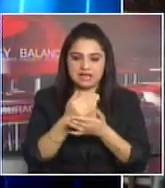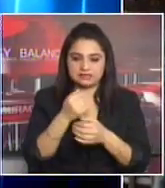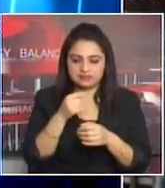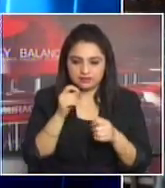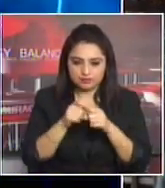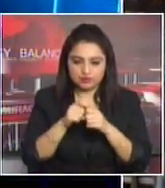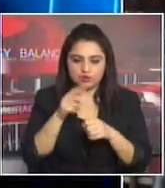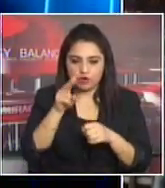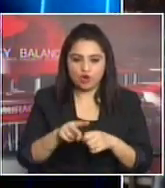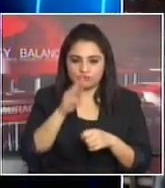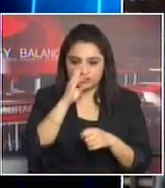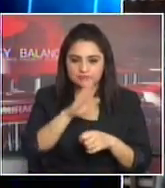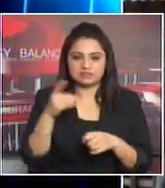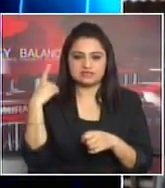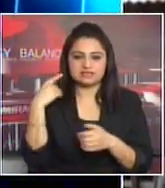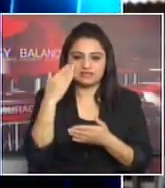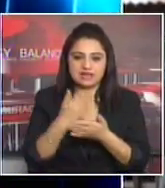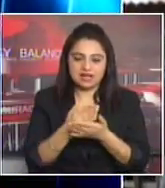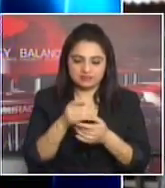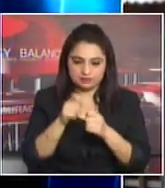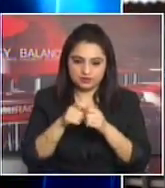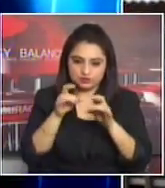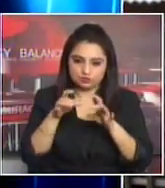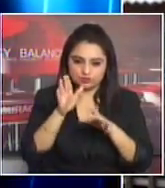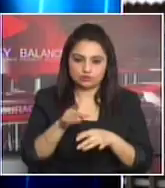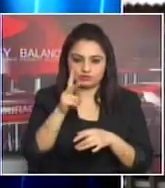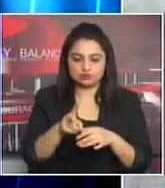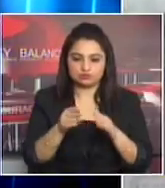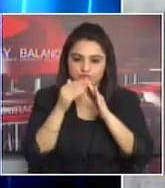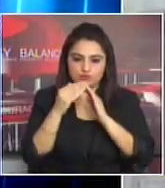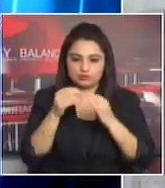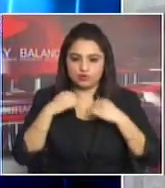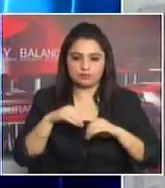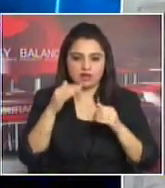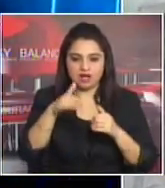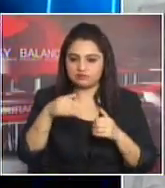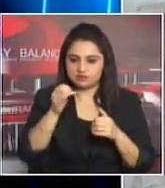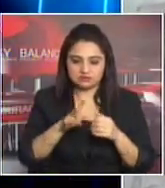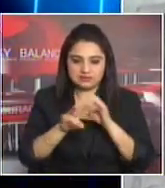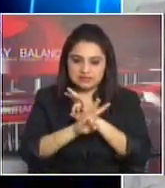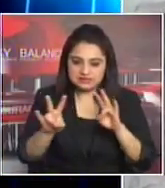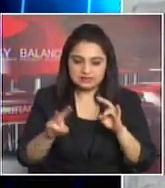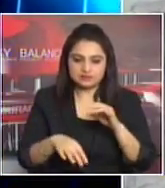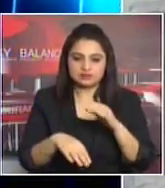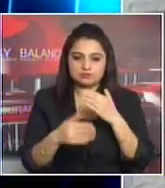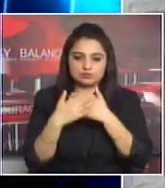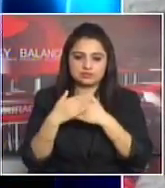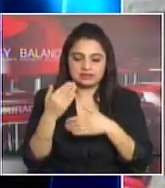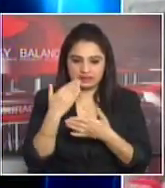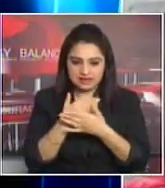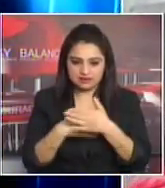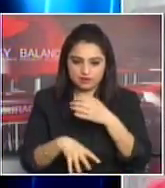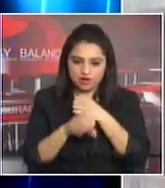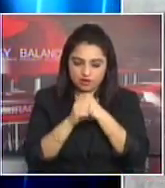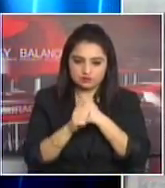योजनालाई अधुरो अवस्थामा छाडेपछि अहिलेसम्म उक्त भवन उपयोगमा आउन सकेको छैन। शान्ति तथा पुनस्थापना कार्यक्रम अन्तर्गत साबिकका